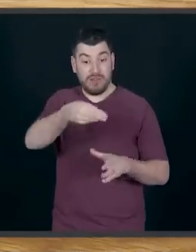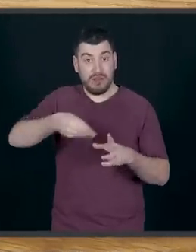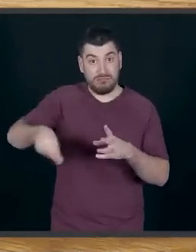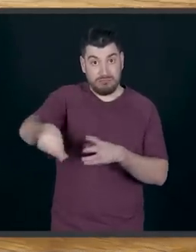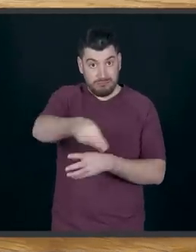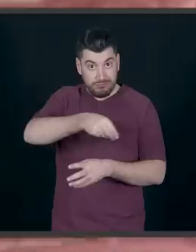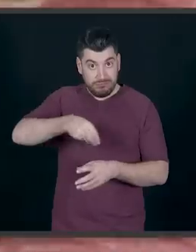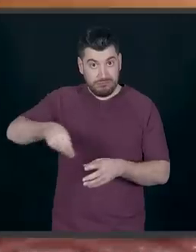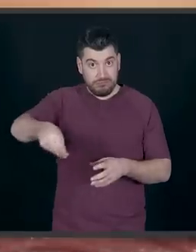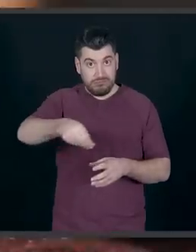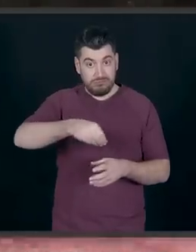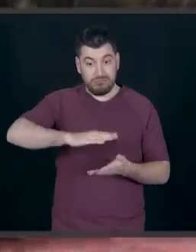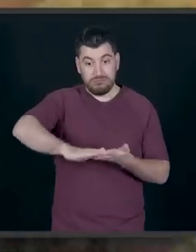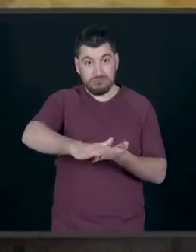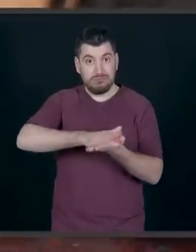κάναμε.